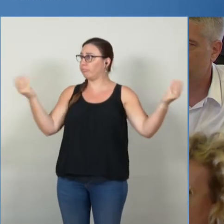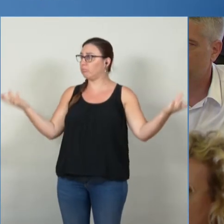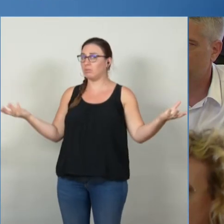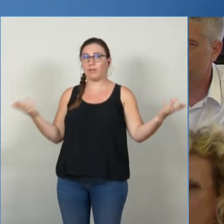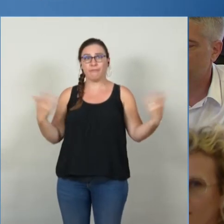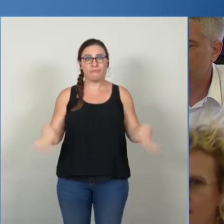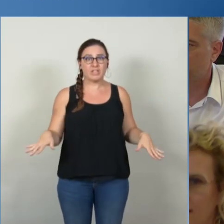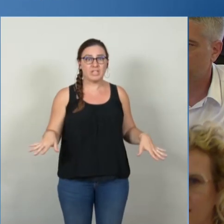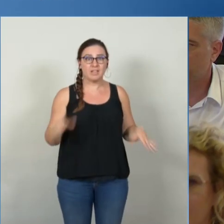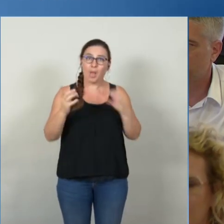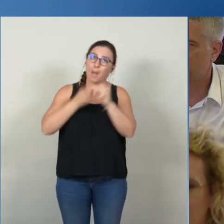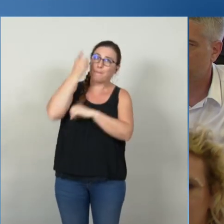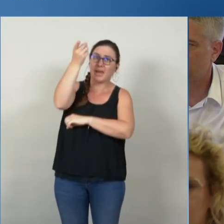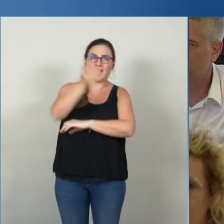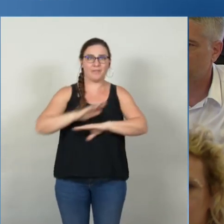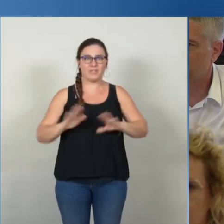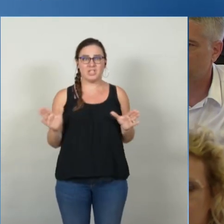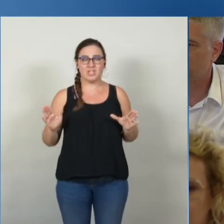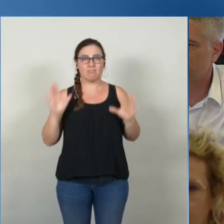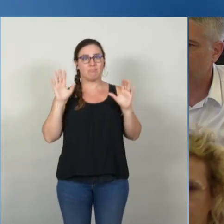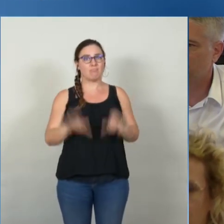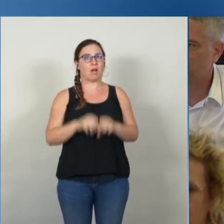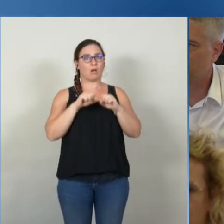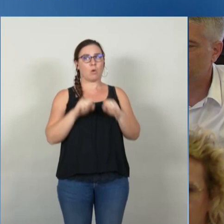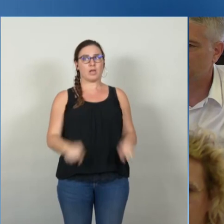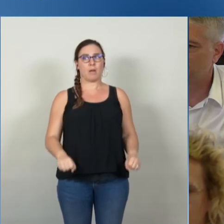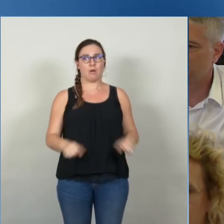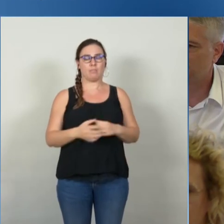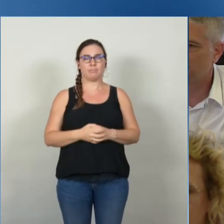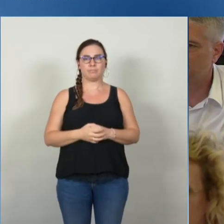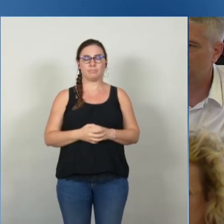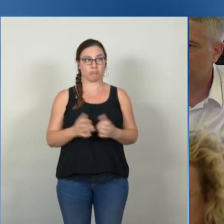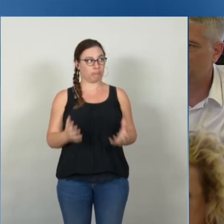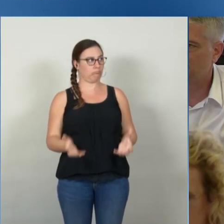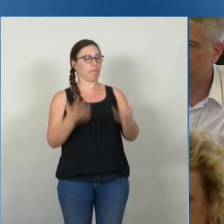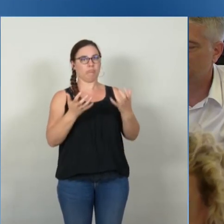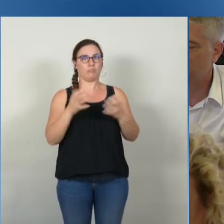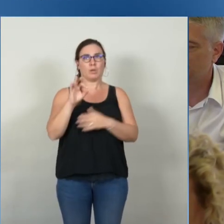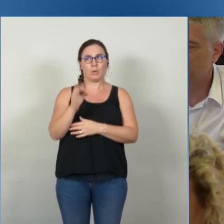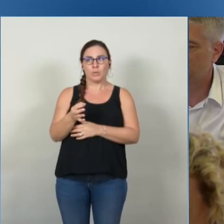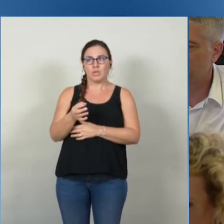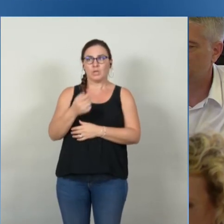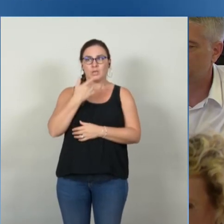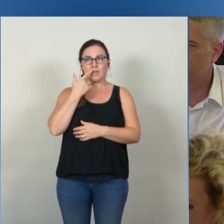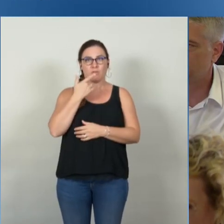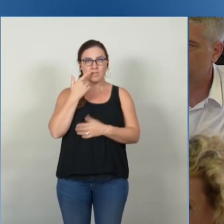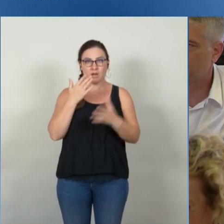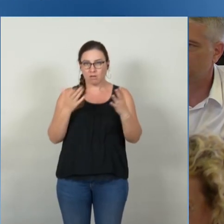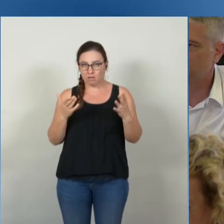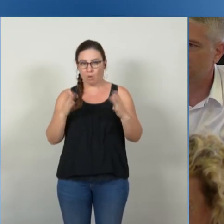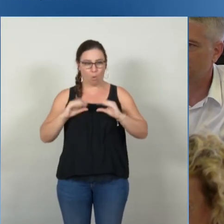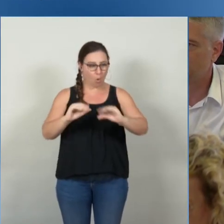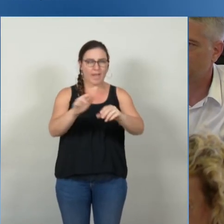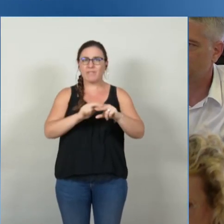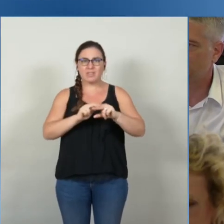n'existera pas elle est pas pérennisée c'est incroyable mais ce qui frappe c'est que vous ayez choisi de ne rien laisser de concret pour cette année